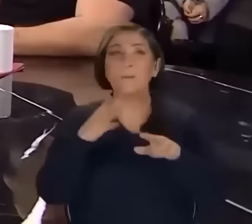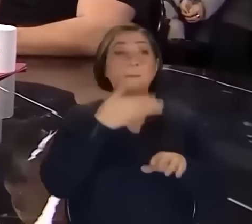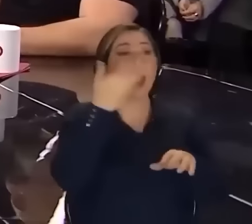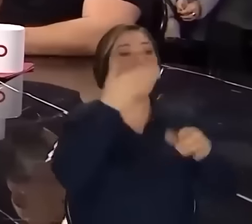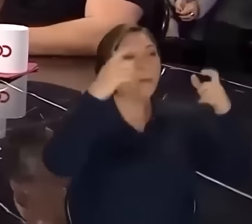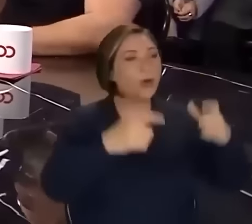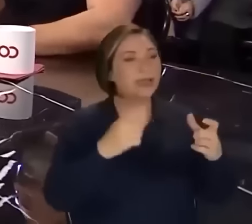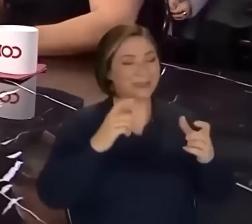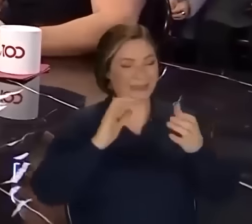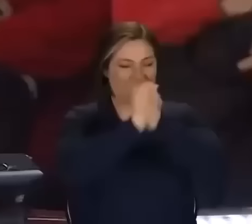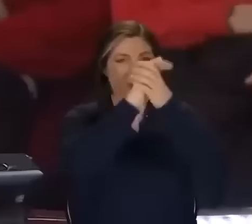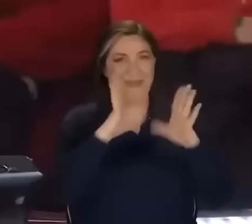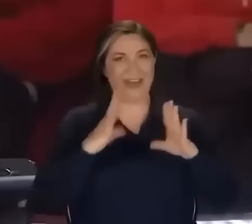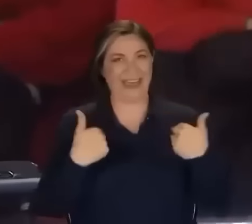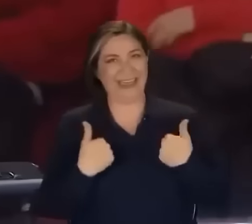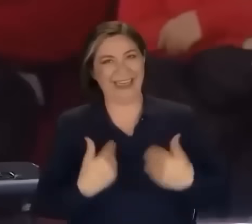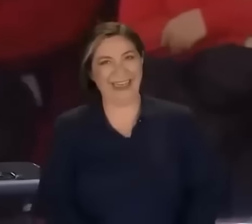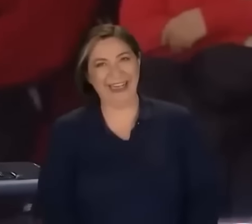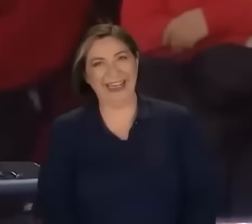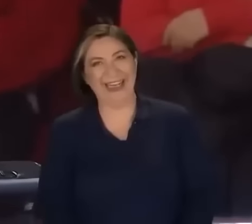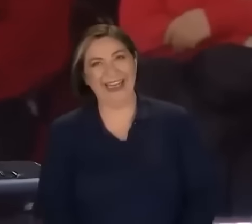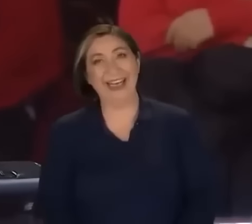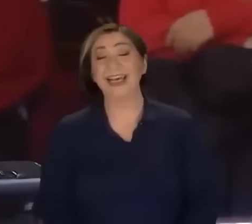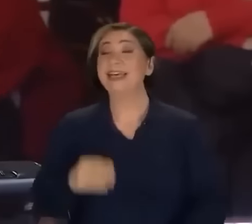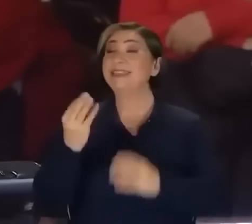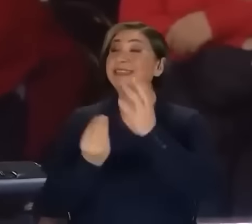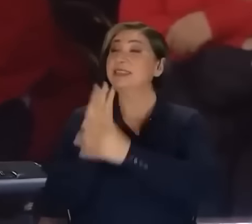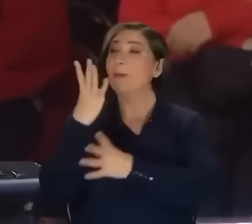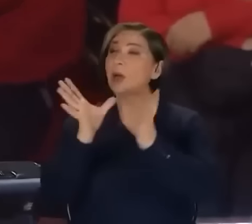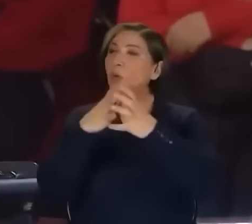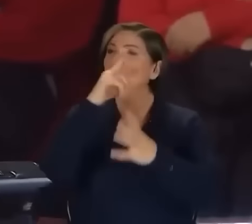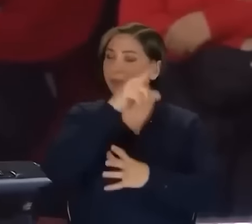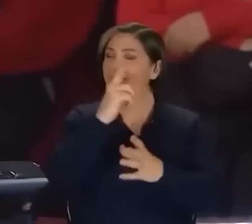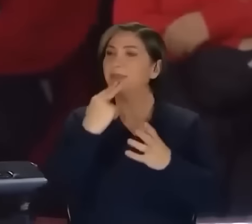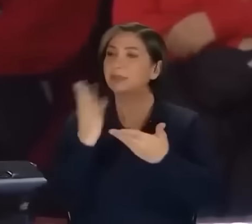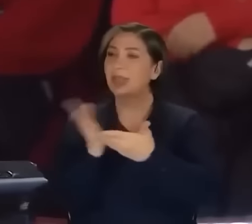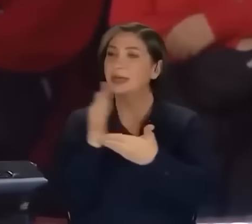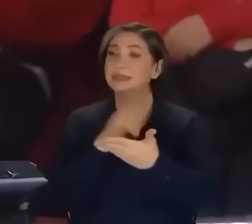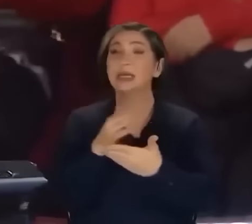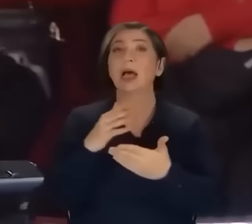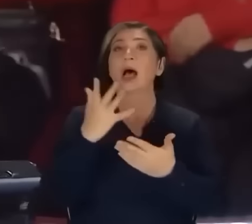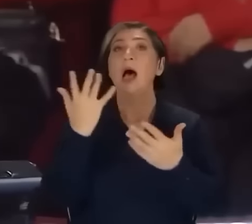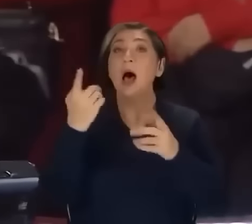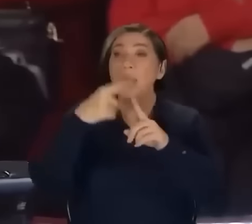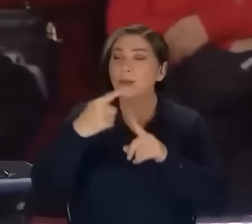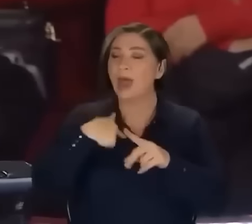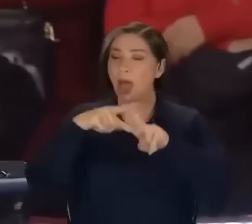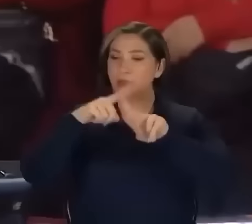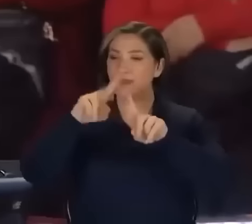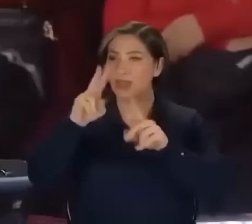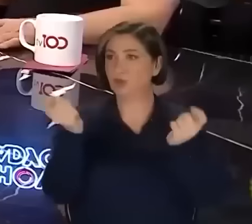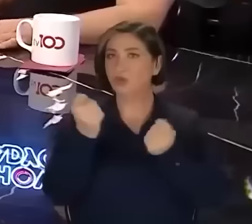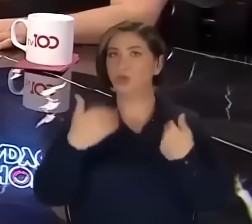Marmara bölge şampiyonluğum V Sabah grubunun bir kadın dergisiyle